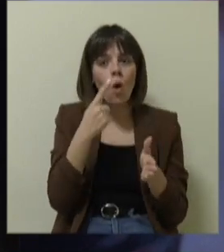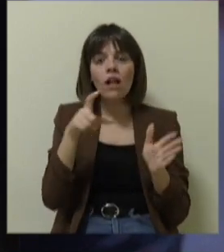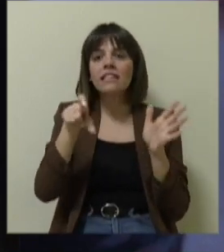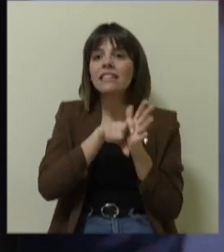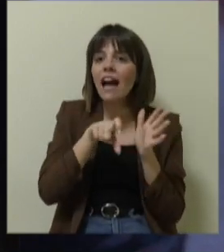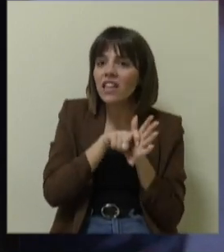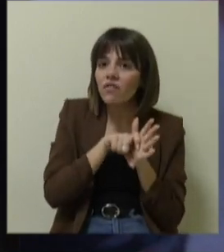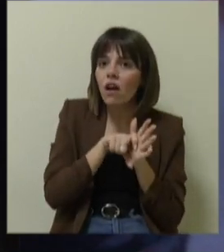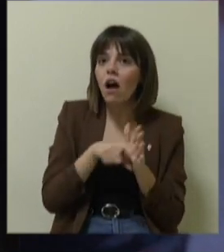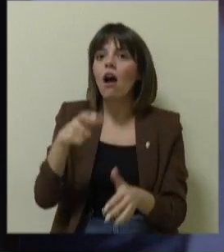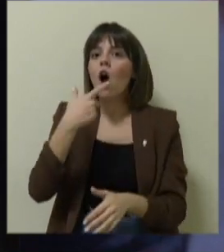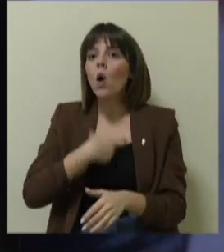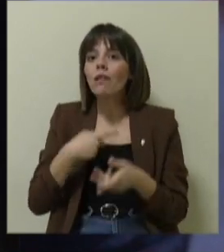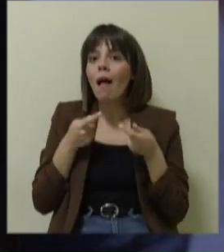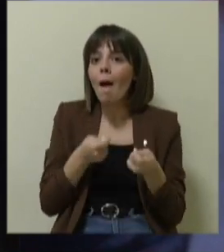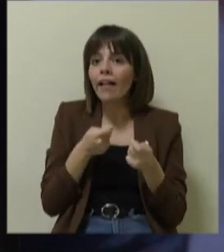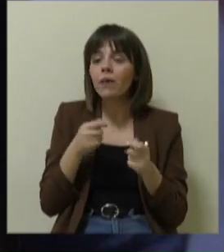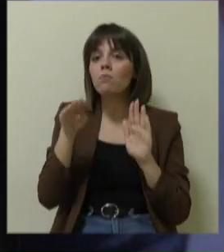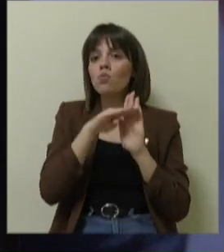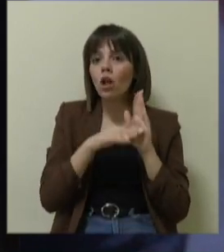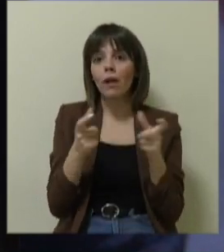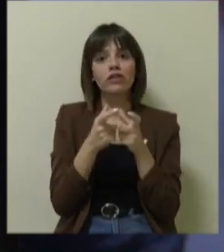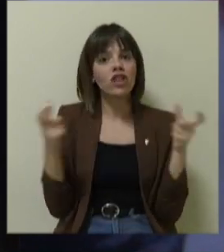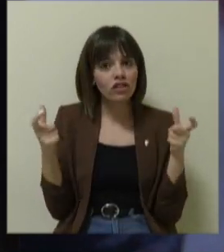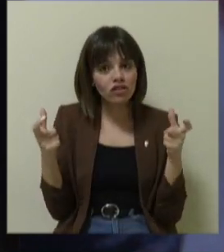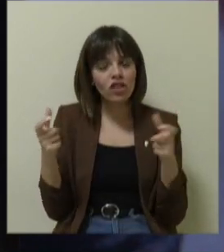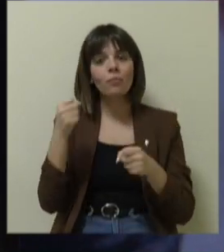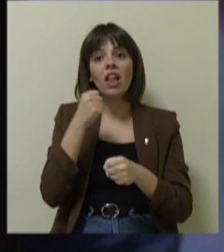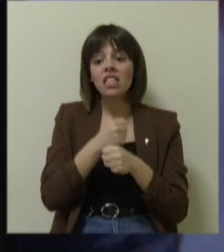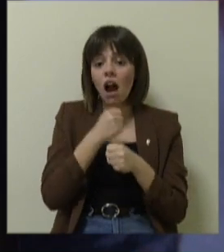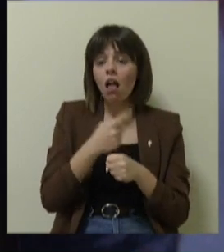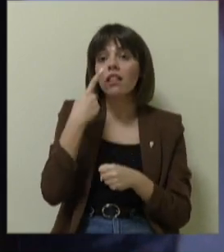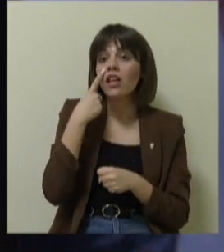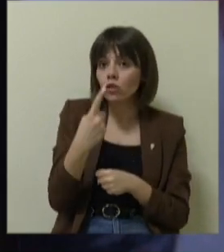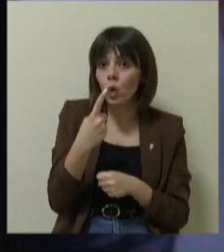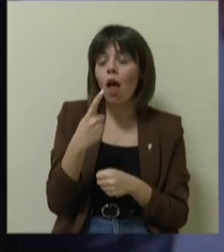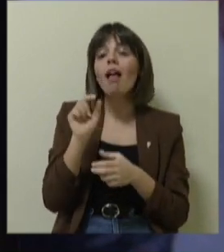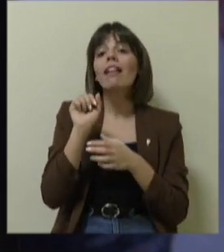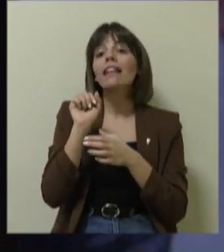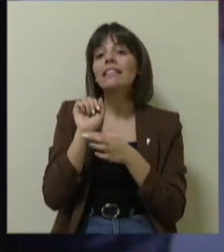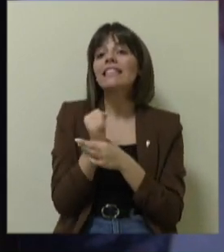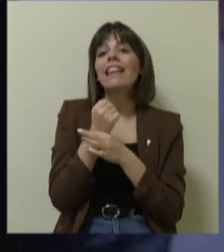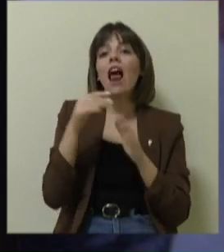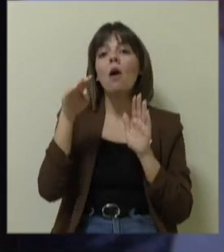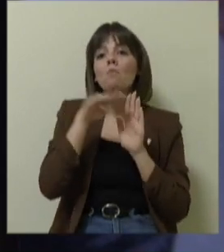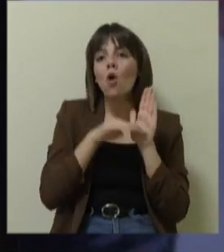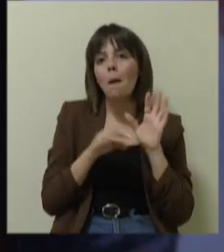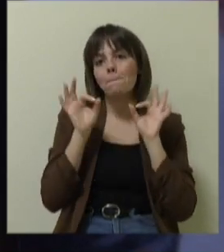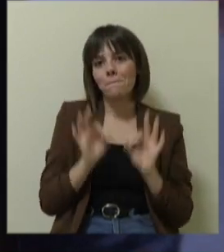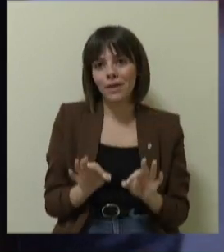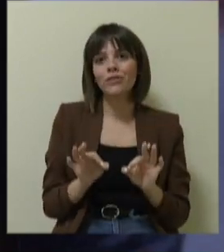sertifika ve özel eğitim programları geliştirecek garantili yetenek programları başlatacağız.